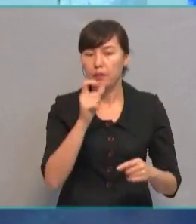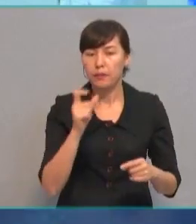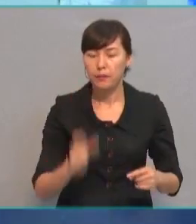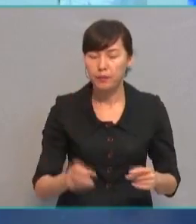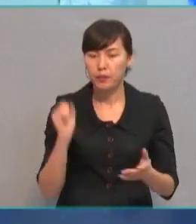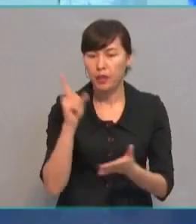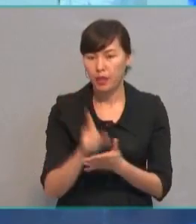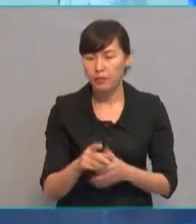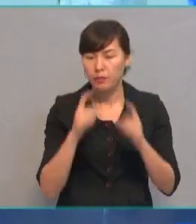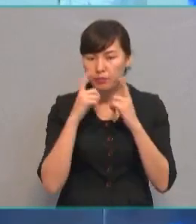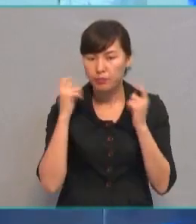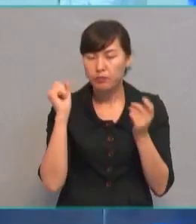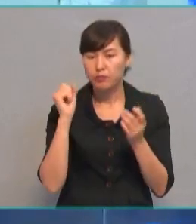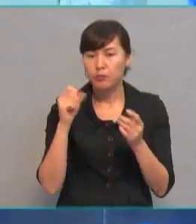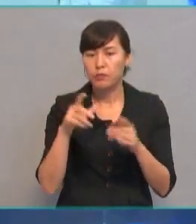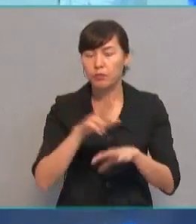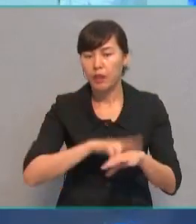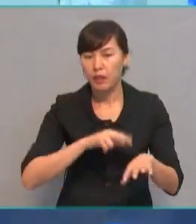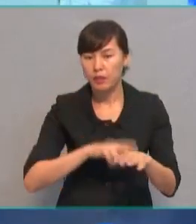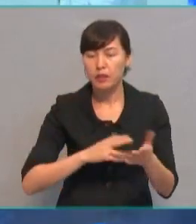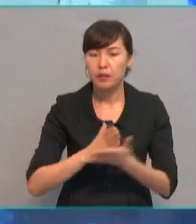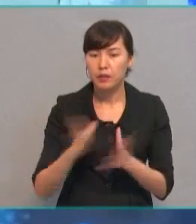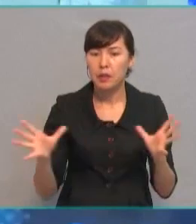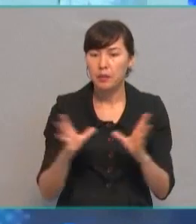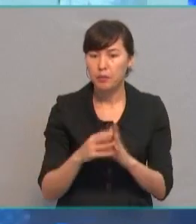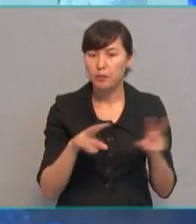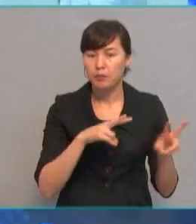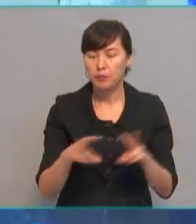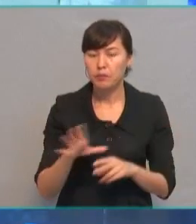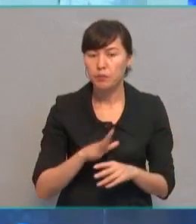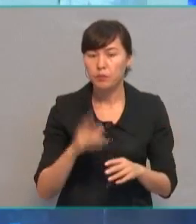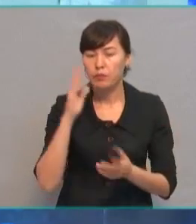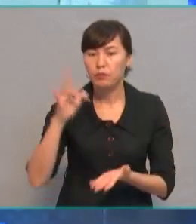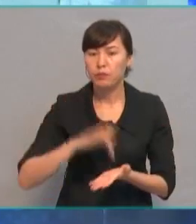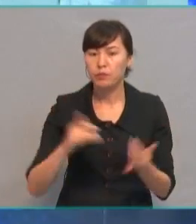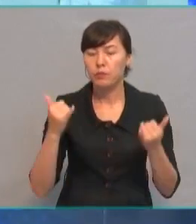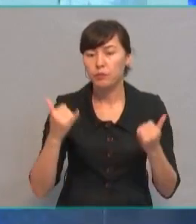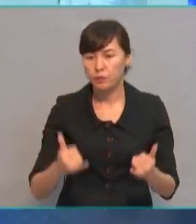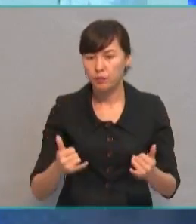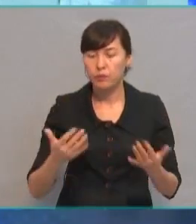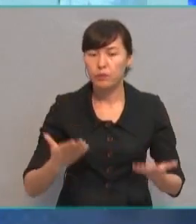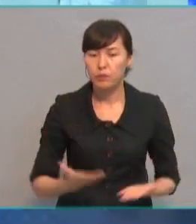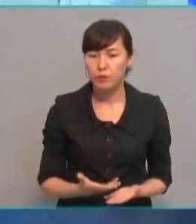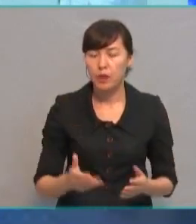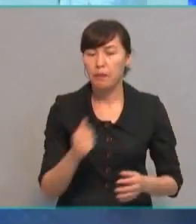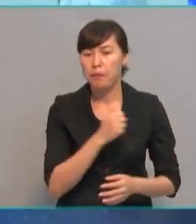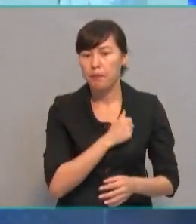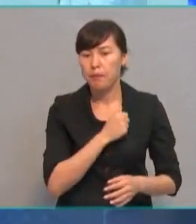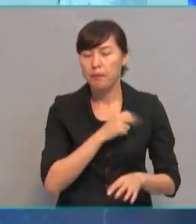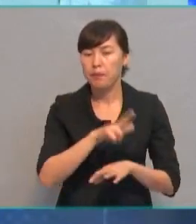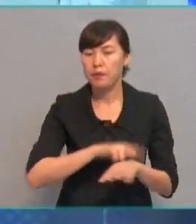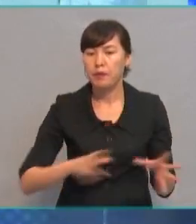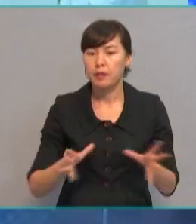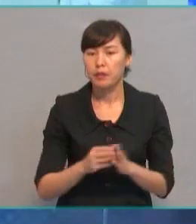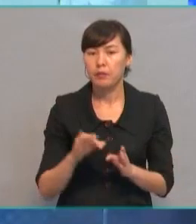тұрғындарға міндеттелген масканы тағуда учаскелік полицейлермен бірлесіп қадағалауда. Мегаполистегі бүгінгі тынысты әскери полицейлермен бірге